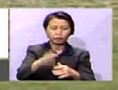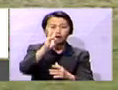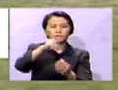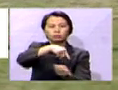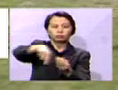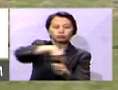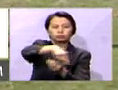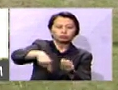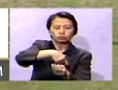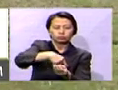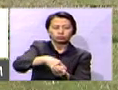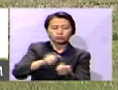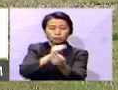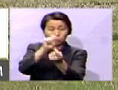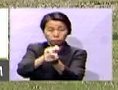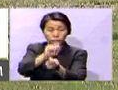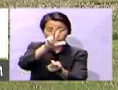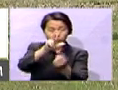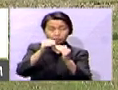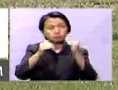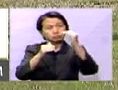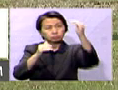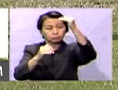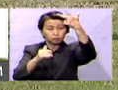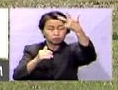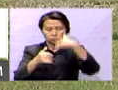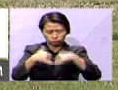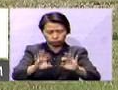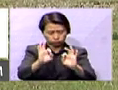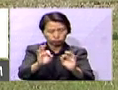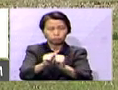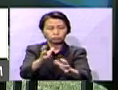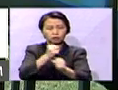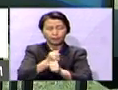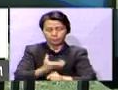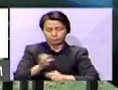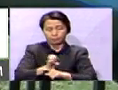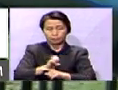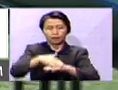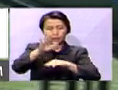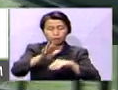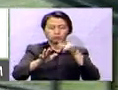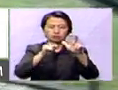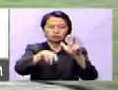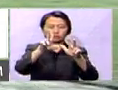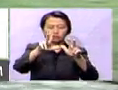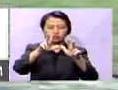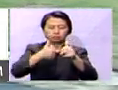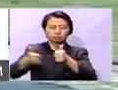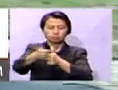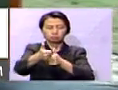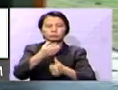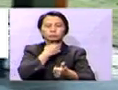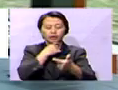pusingan. Pada penentuan 3 tempat teratas, Izwan terus cemerlang untuk meraih emas kelebihan 3.3 mata mengatasi pemenang